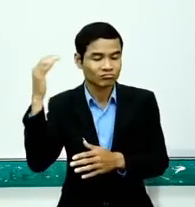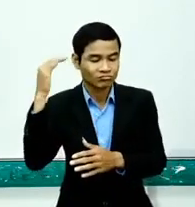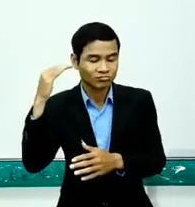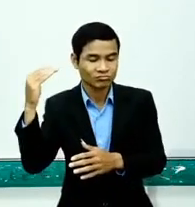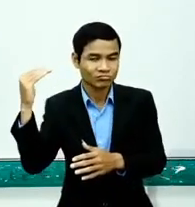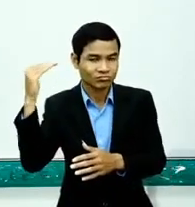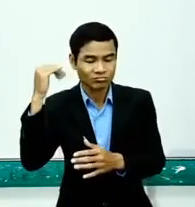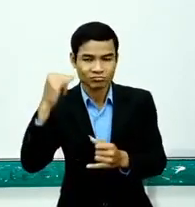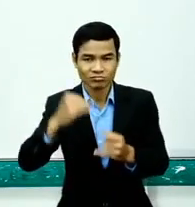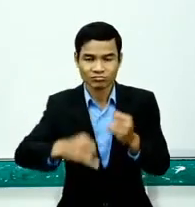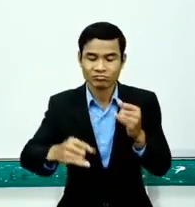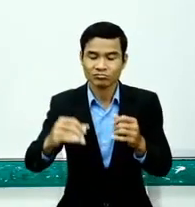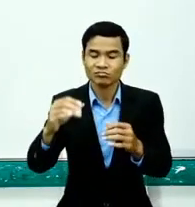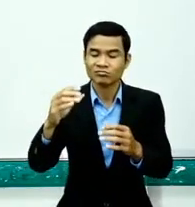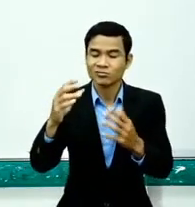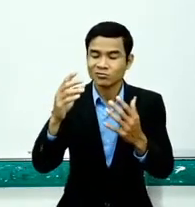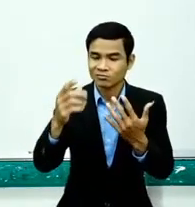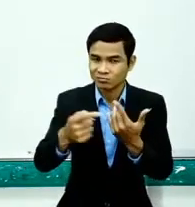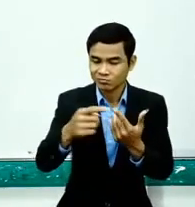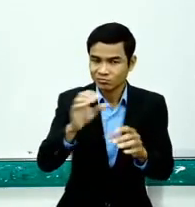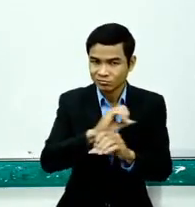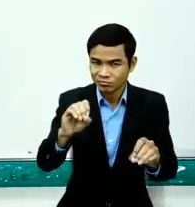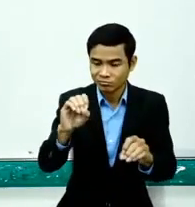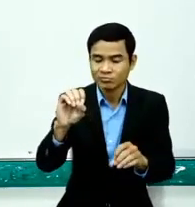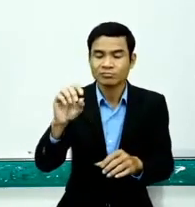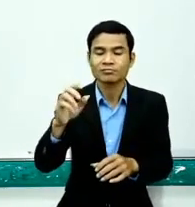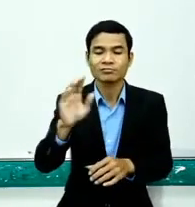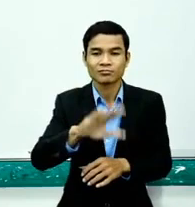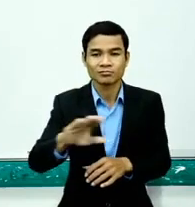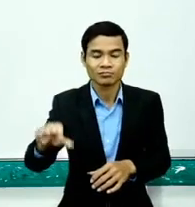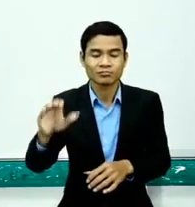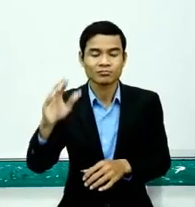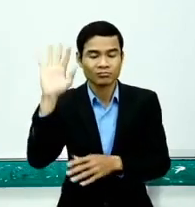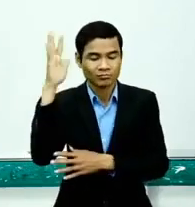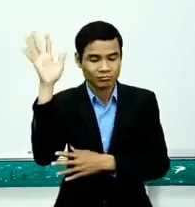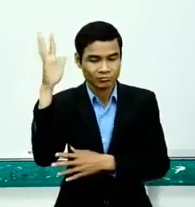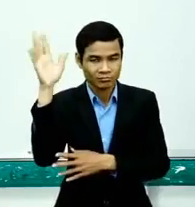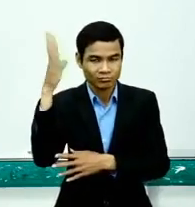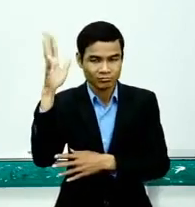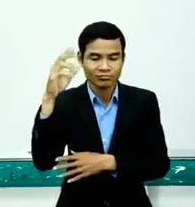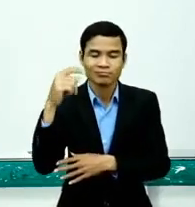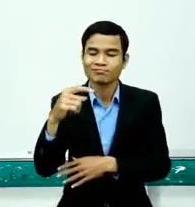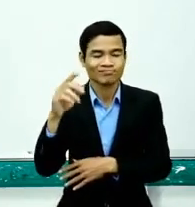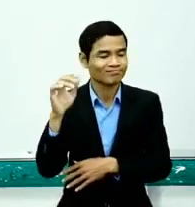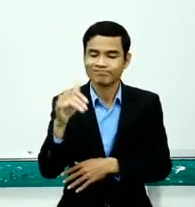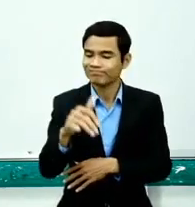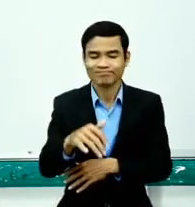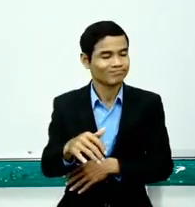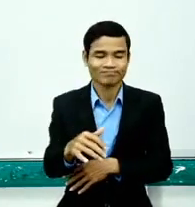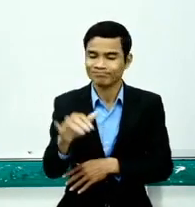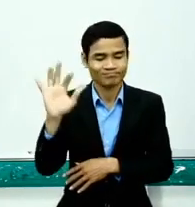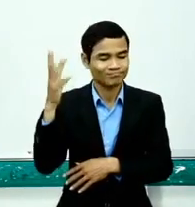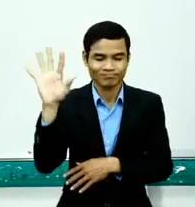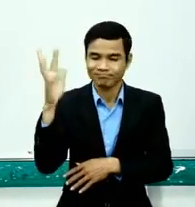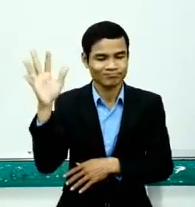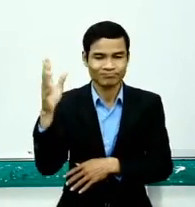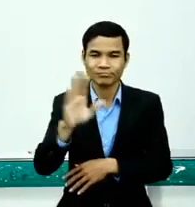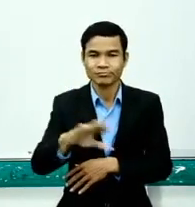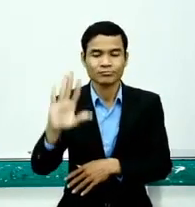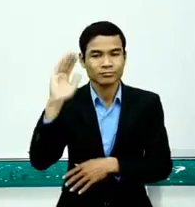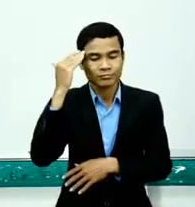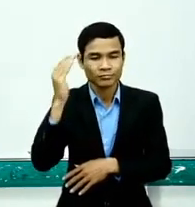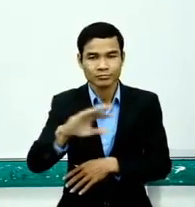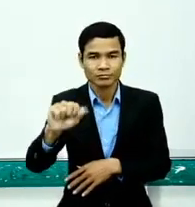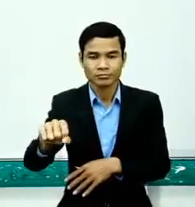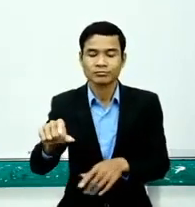ស់ទេកូនលើកដៃឡើងលើហើយក្រវីគឺស្មើនឹងយើងក្រវីក្បាលមិនយល់ព្រមណាអ្នកគ្រូសង្ឃឹមទៅលើ